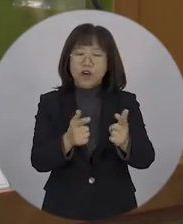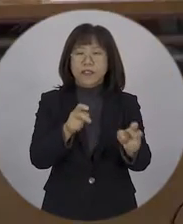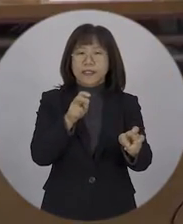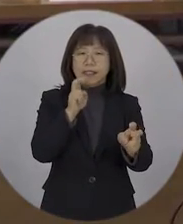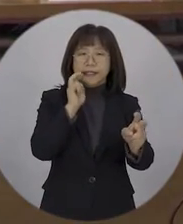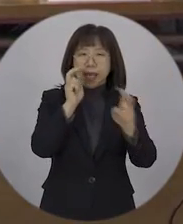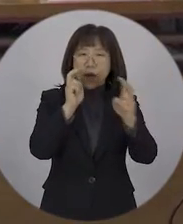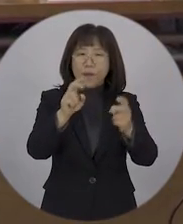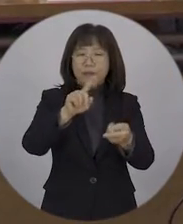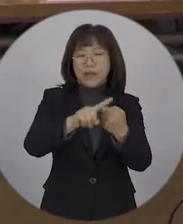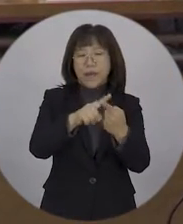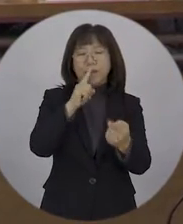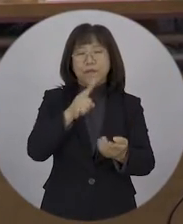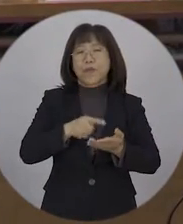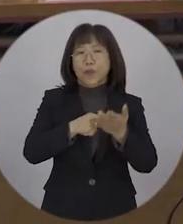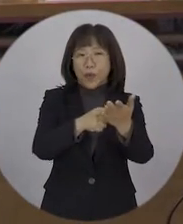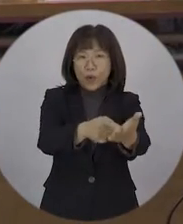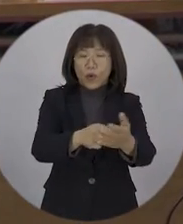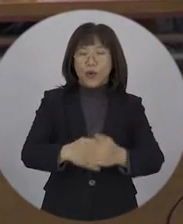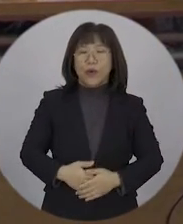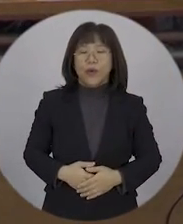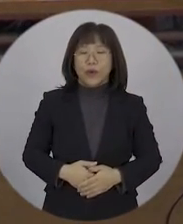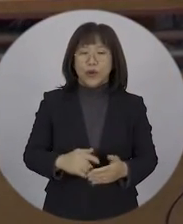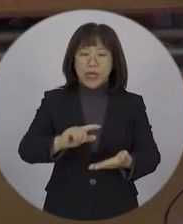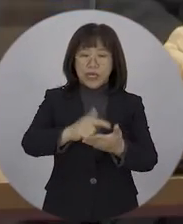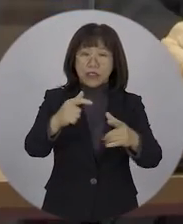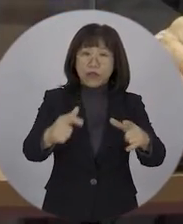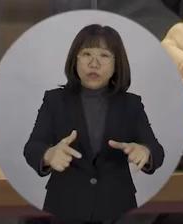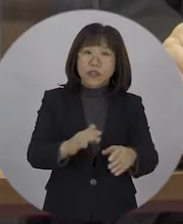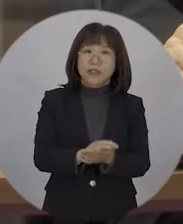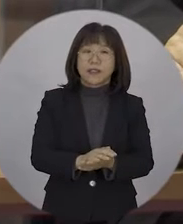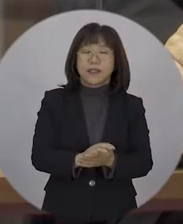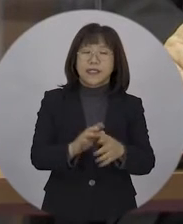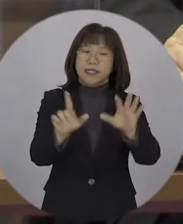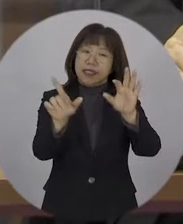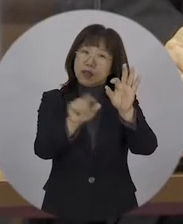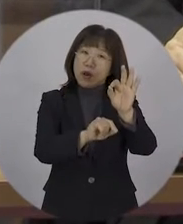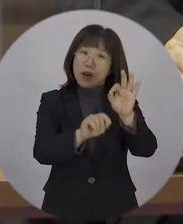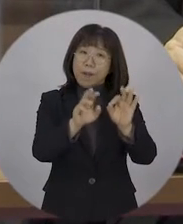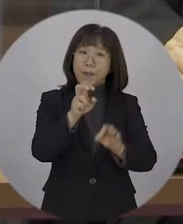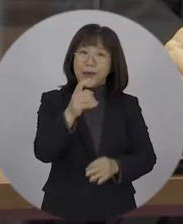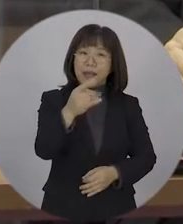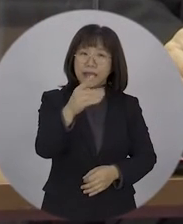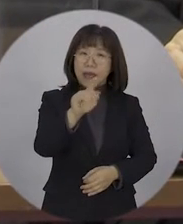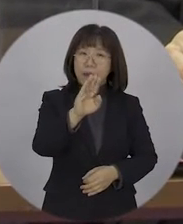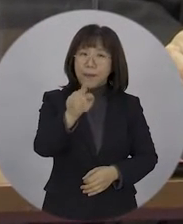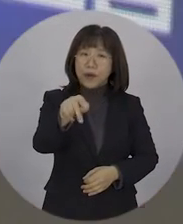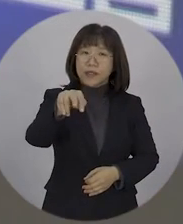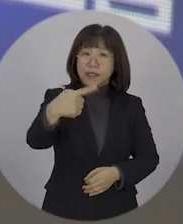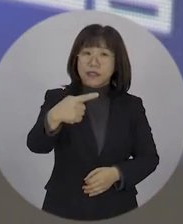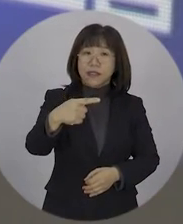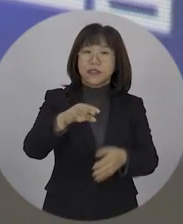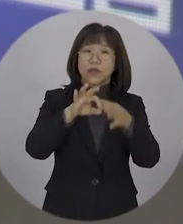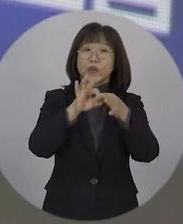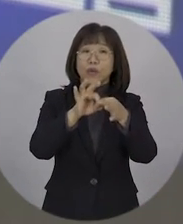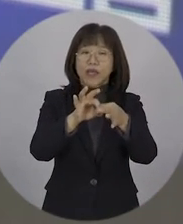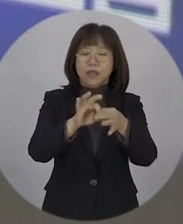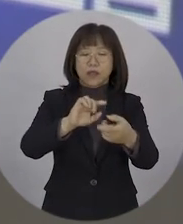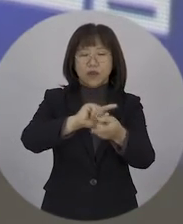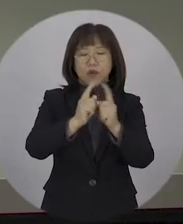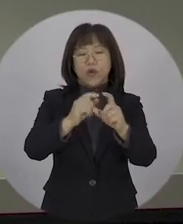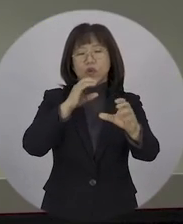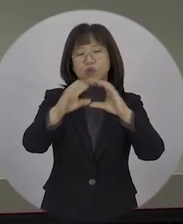사업 현안 등에 대한 보고가 이어졌습니다 한편 강성훈은 지난 10월 메타 벗으 플랫폼을 활용해